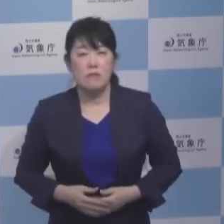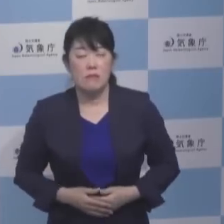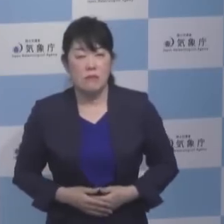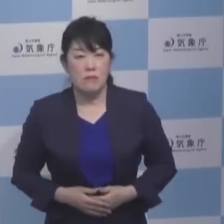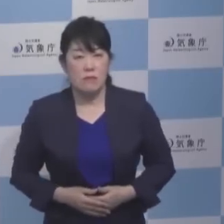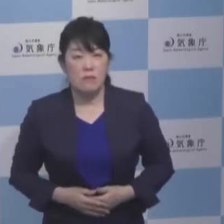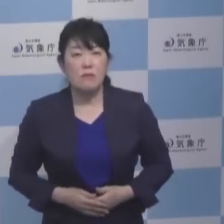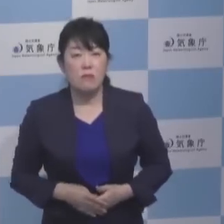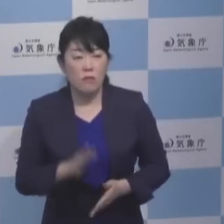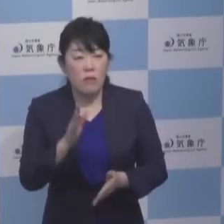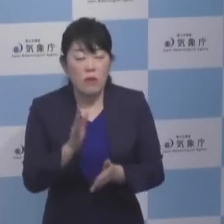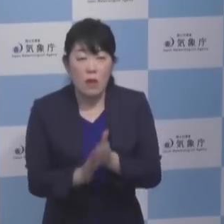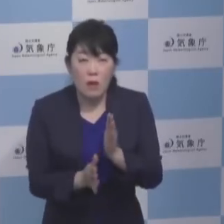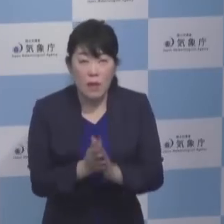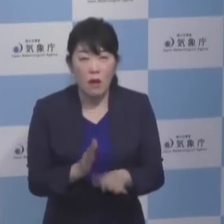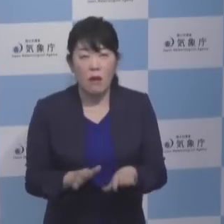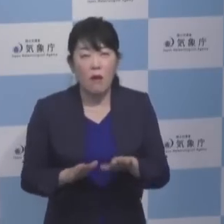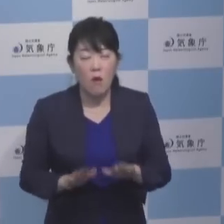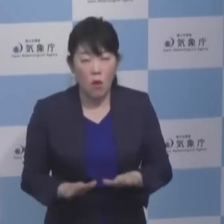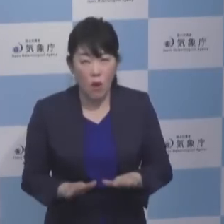改めて、今回の